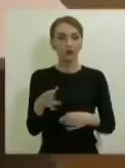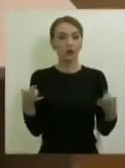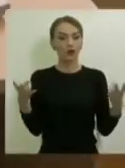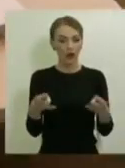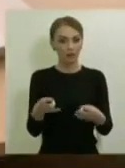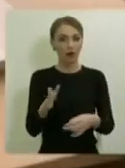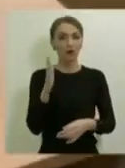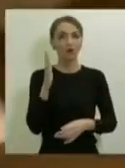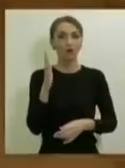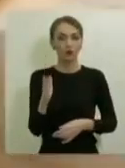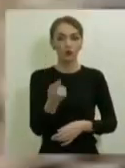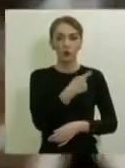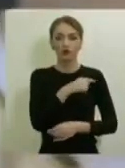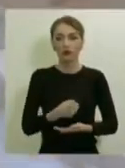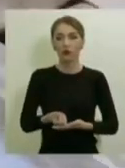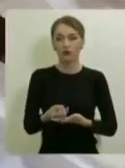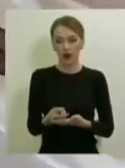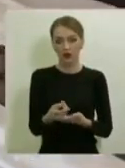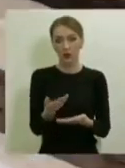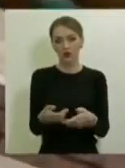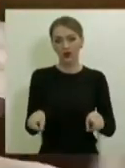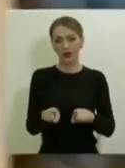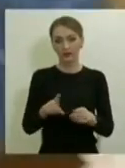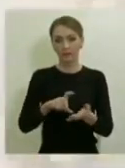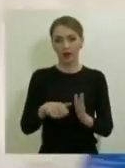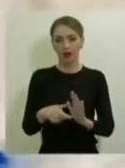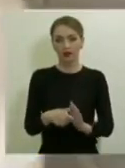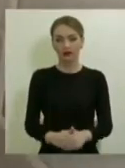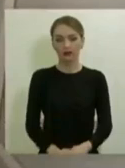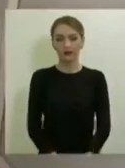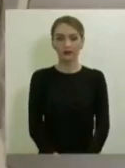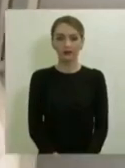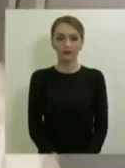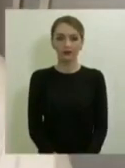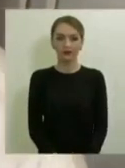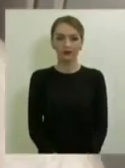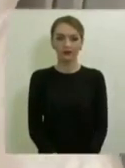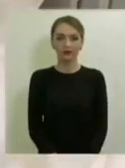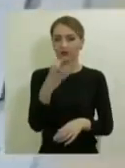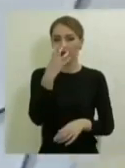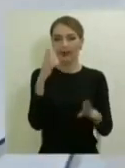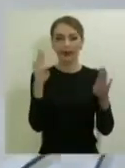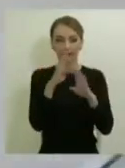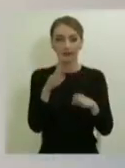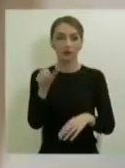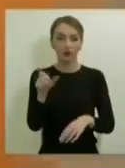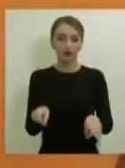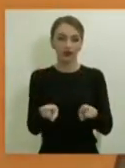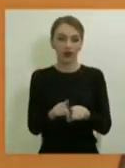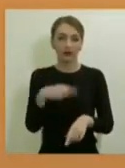Сьогодні нарешті ми побачили, що саме лікарі повинні бути найбільш оціненною професією. На превеликий